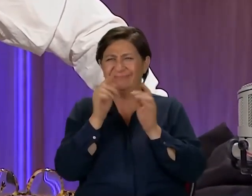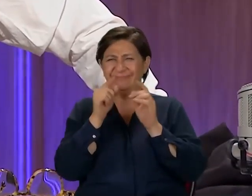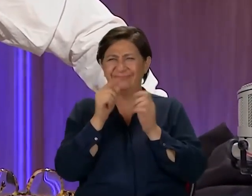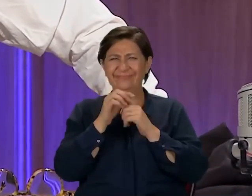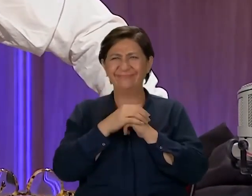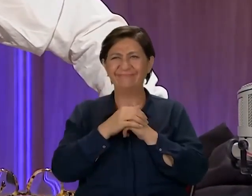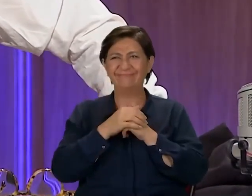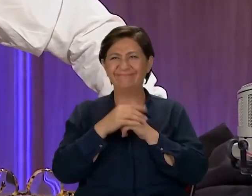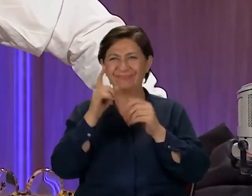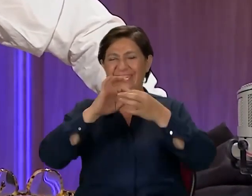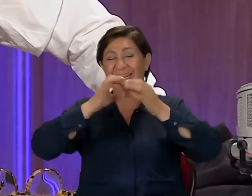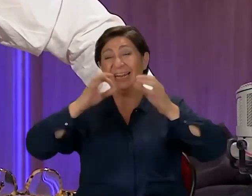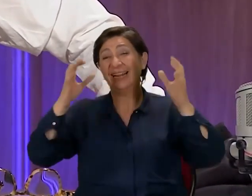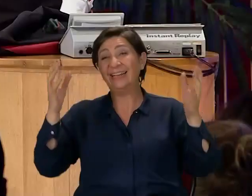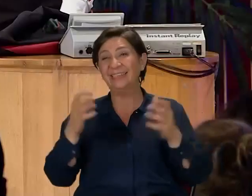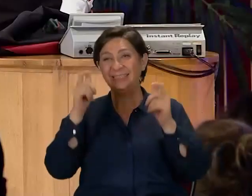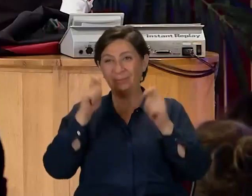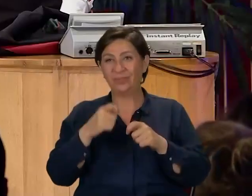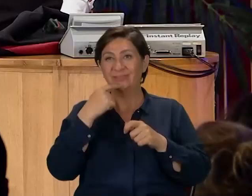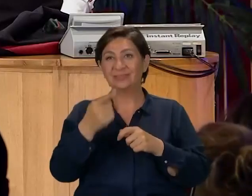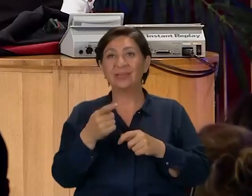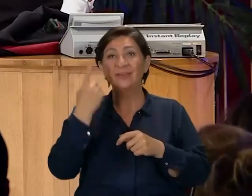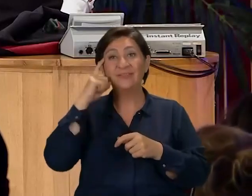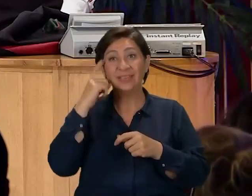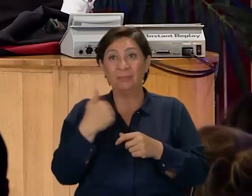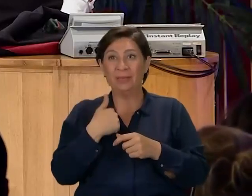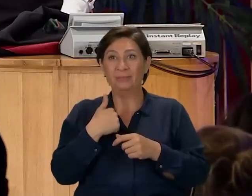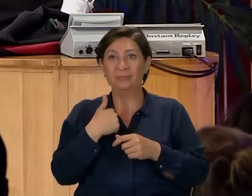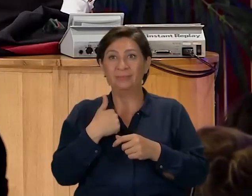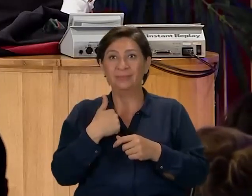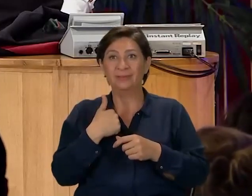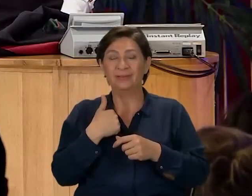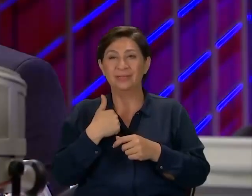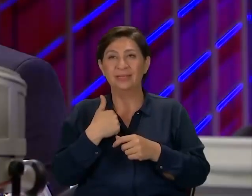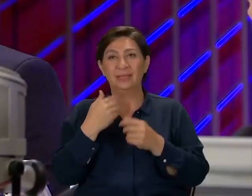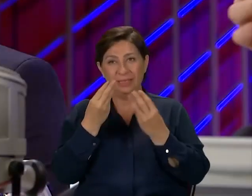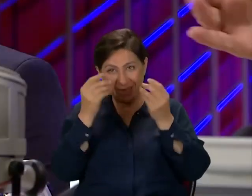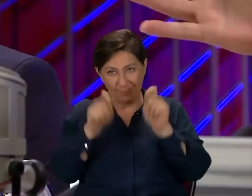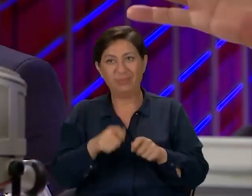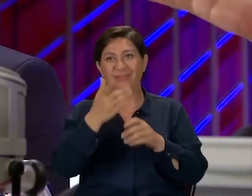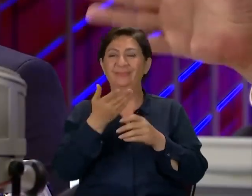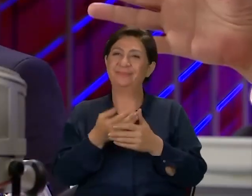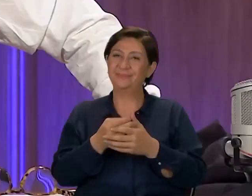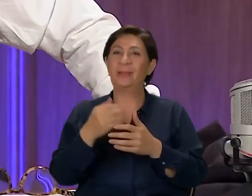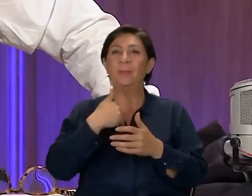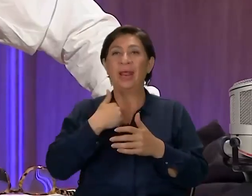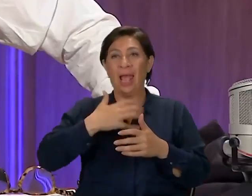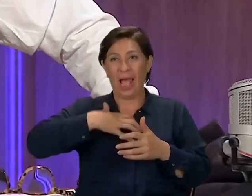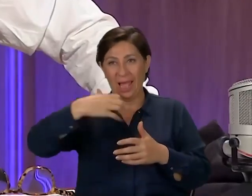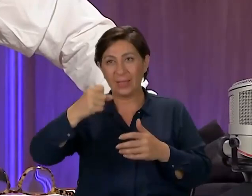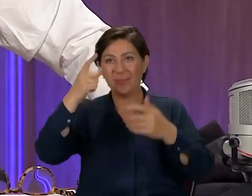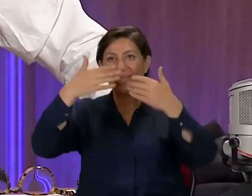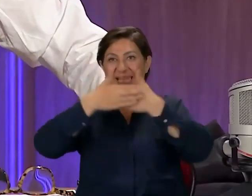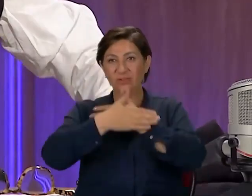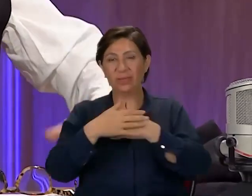la le o. Ya, yaptıracağız diye. Fikir benimdi vallahi benimdi ya. İyi halt ettin. Evet beni... Bir